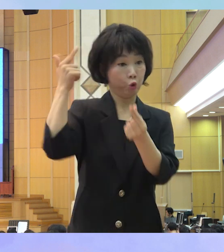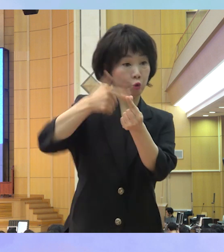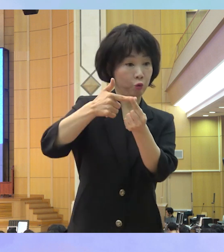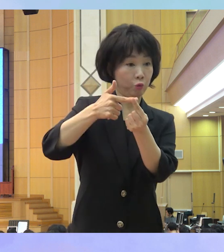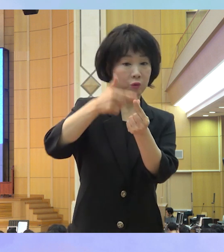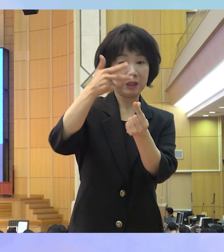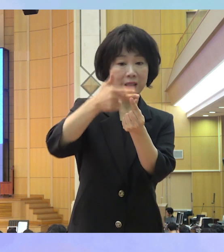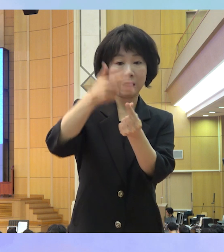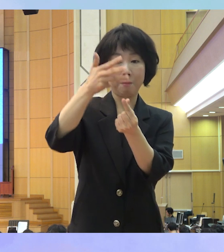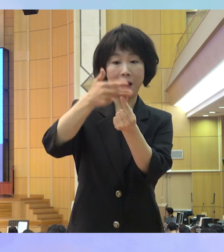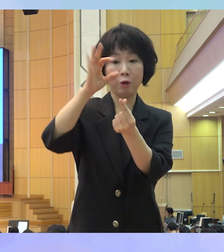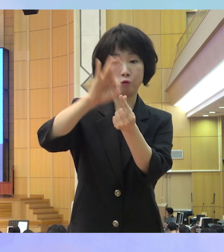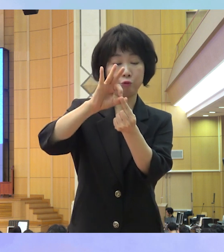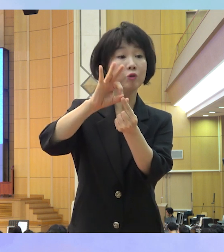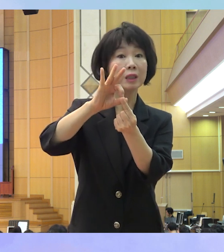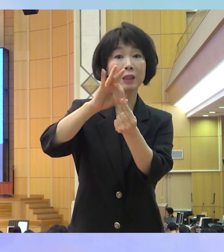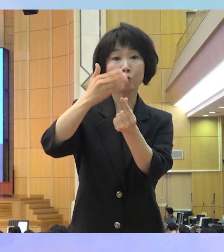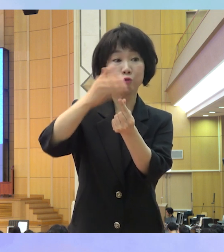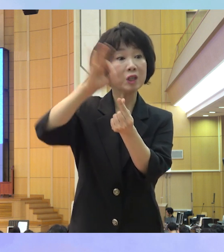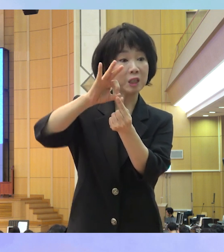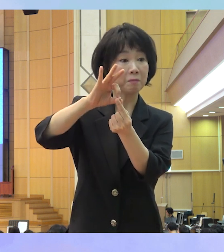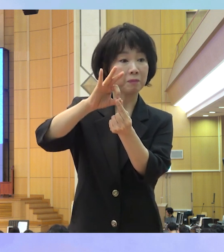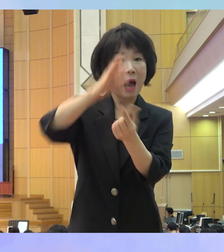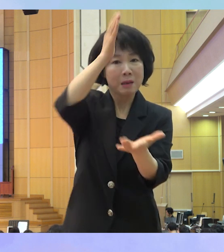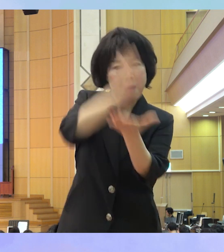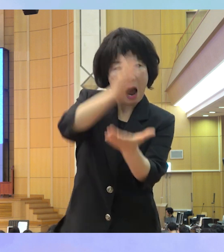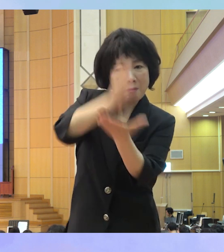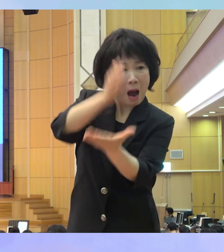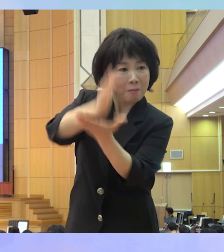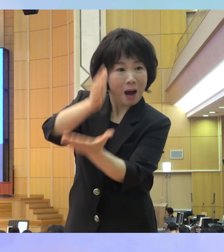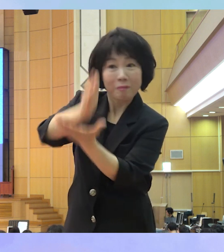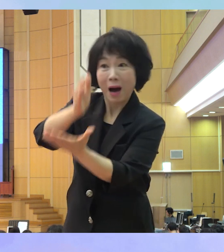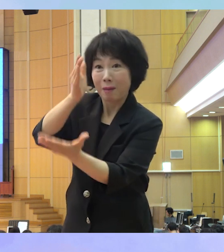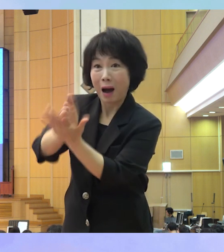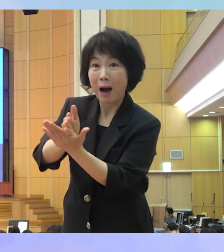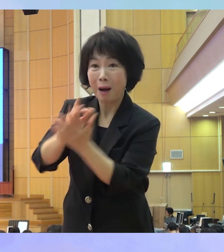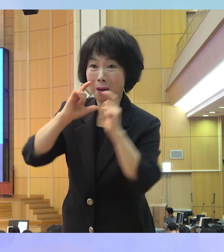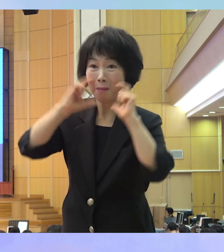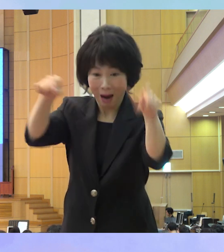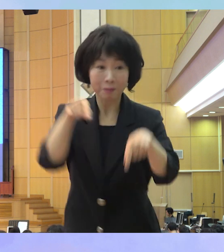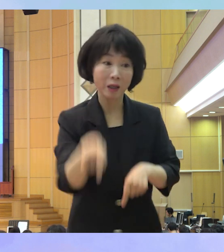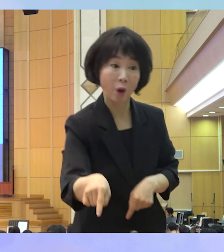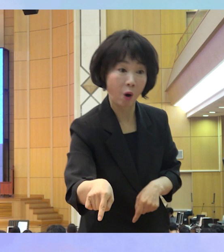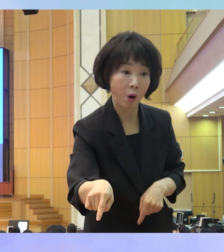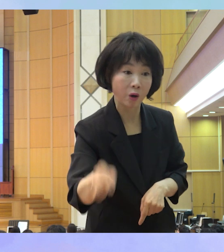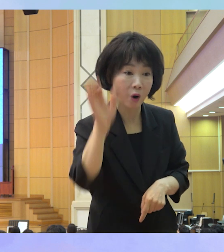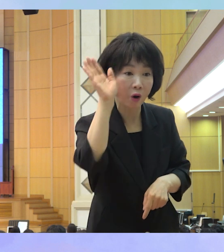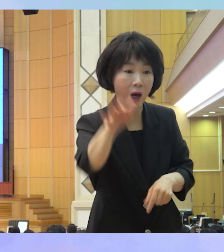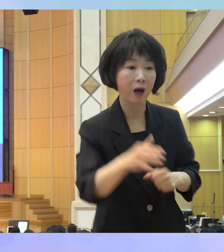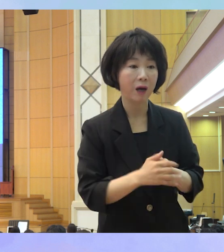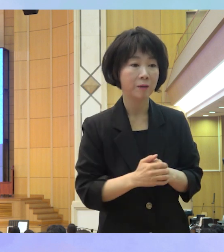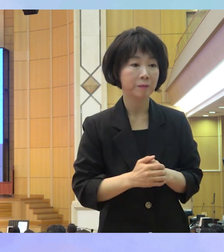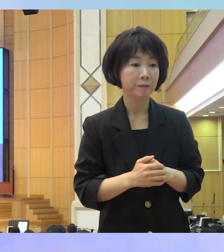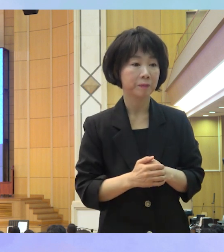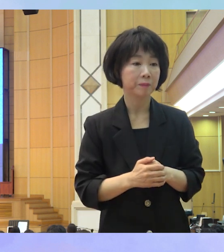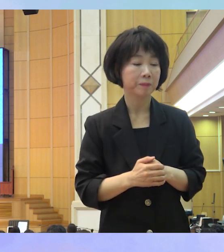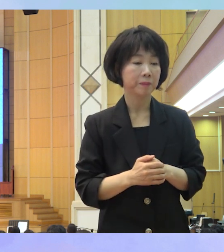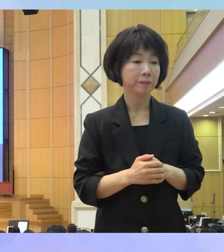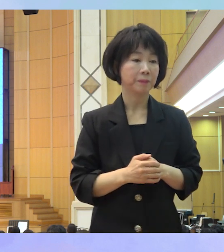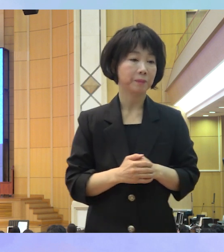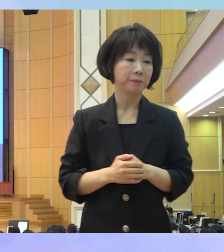6계명부터 10계명까지는 하지 마라, 하지 마라, 하지 마라 이런 걸로 돼 있어요. 다시 한번